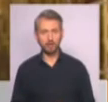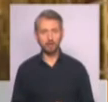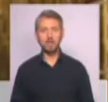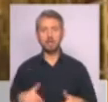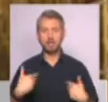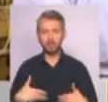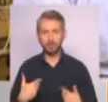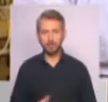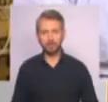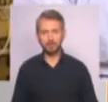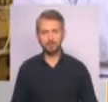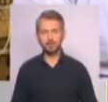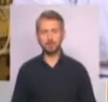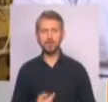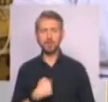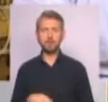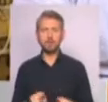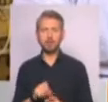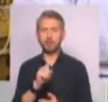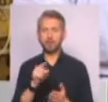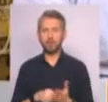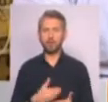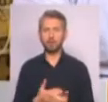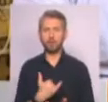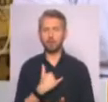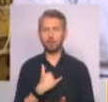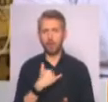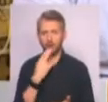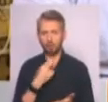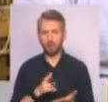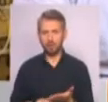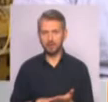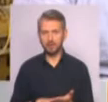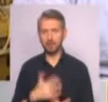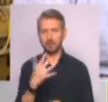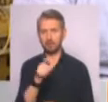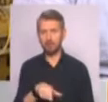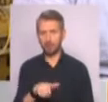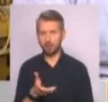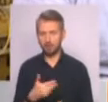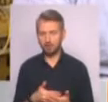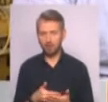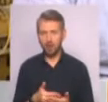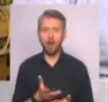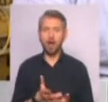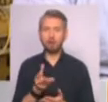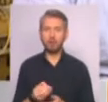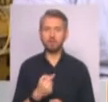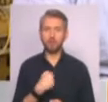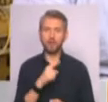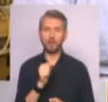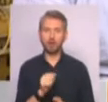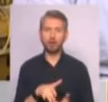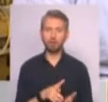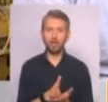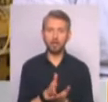Здравствуйте. Добрий день. У мене такий вопрос. От у нас прописано, допустим, 5 чоловік. Оплачиваю я одна комунальна